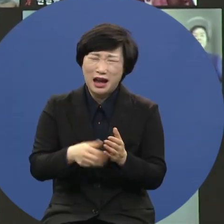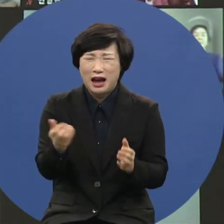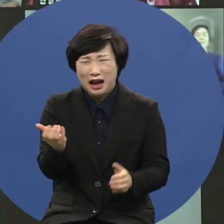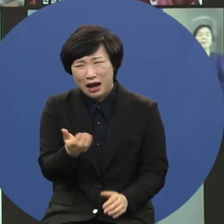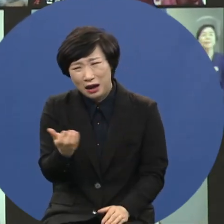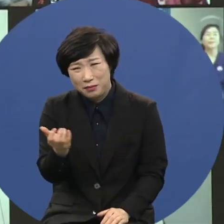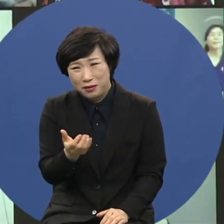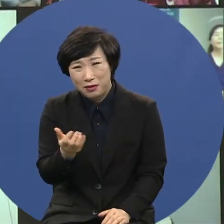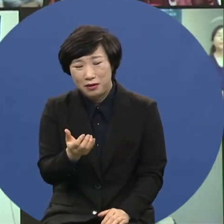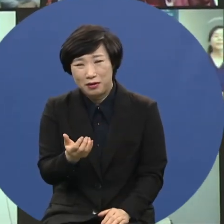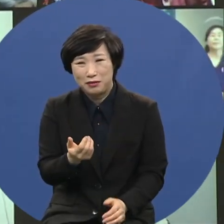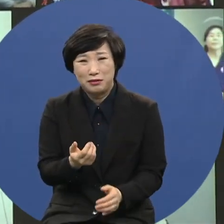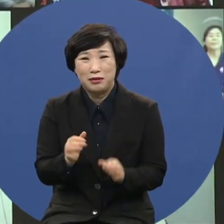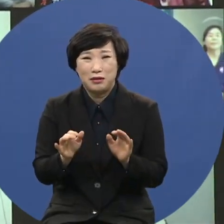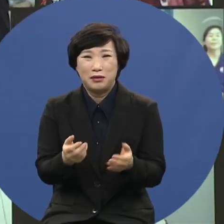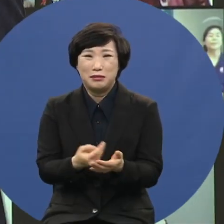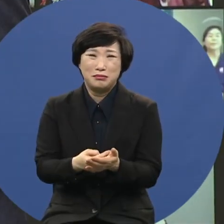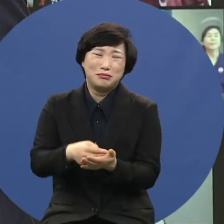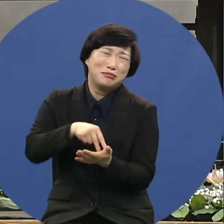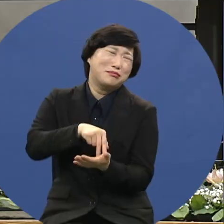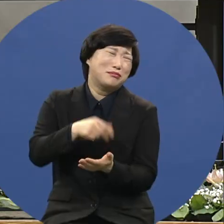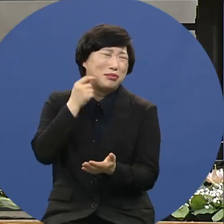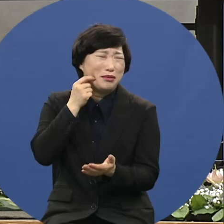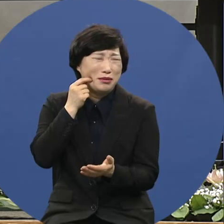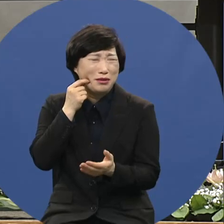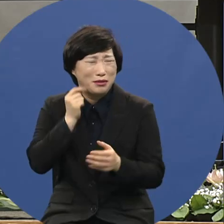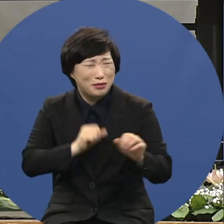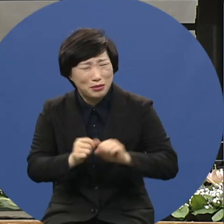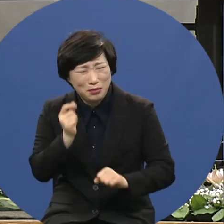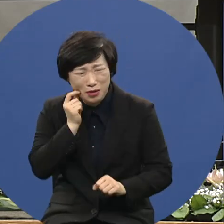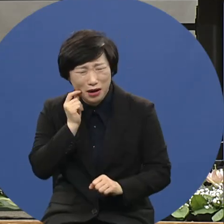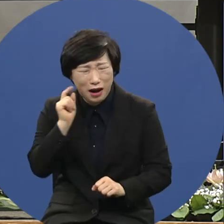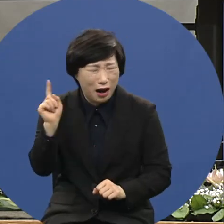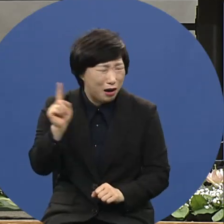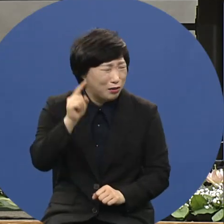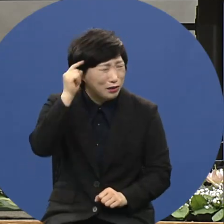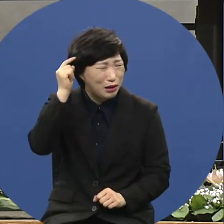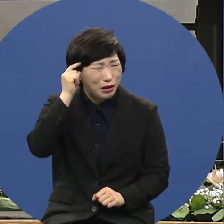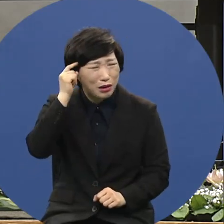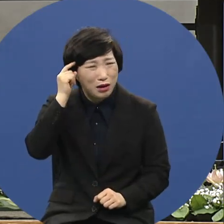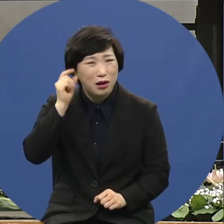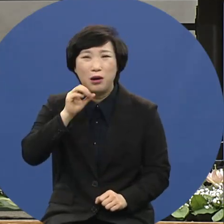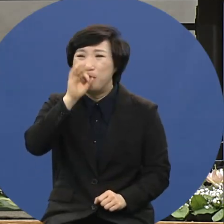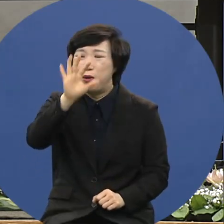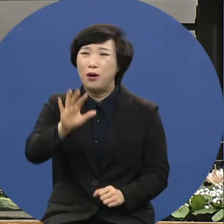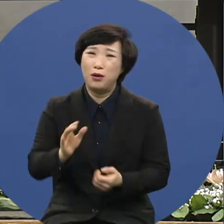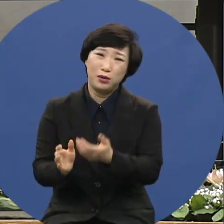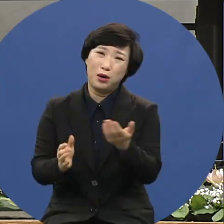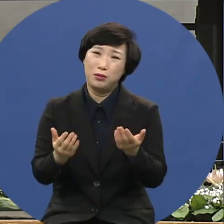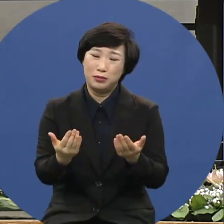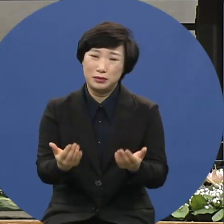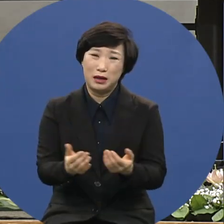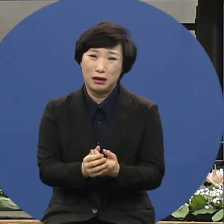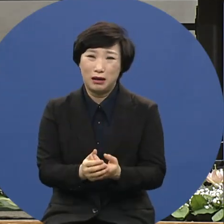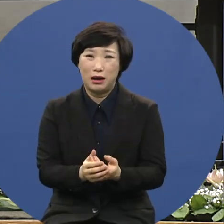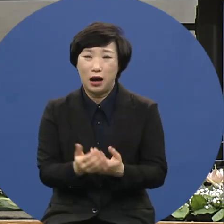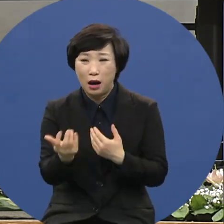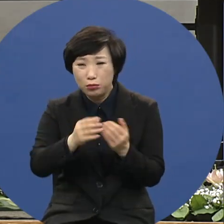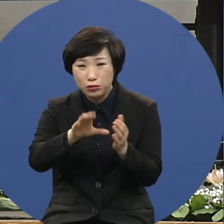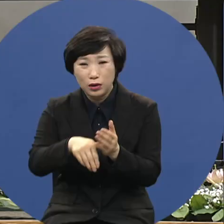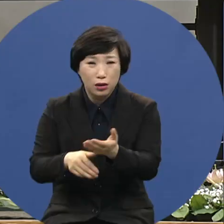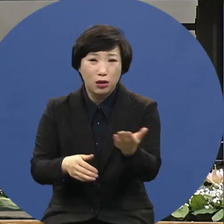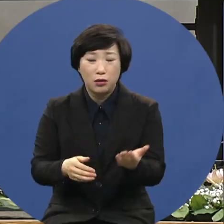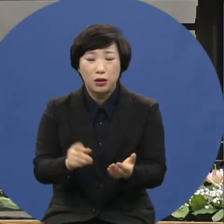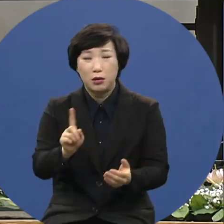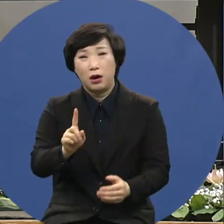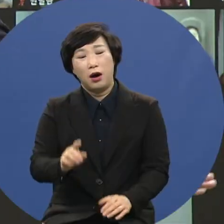통증으로 일어서도, 힘줘도 아무 생각도 없어. 이 시간은 아무 생각 없어.